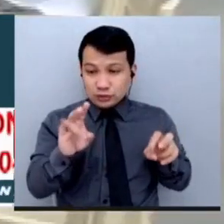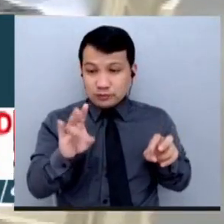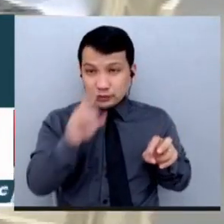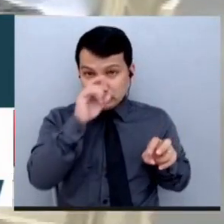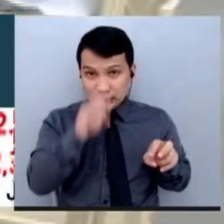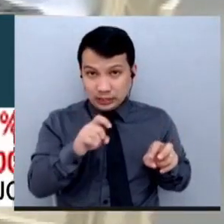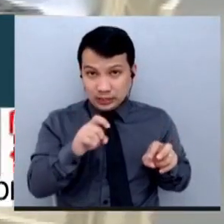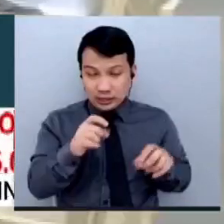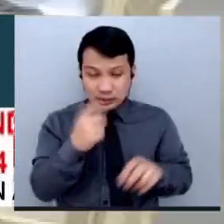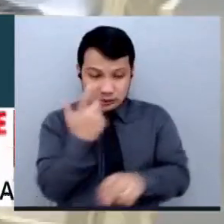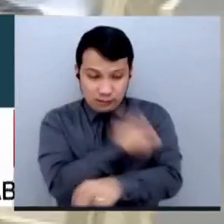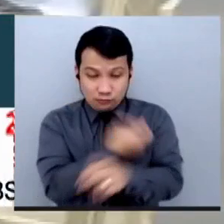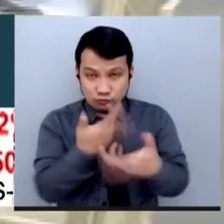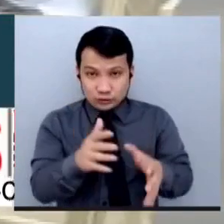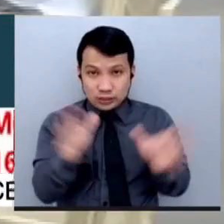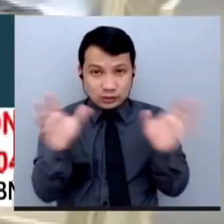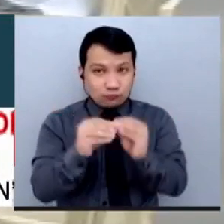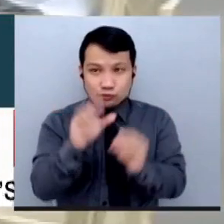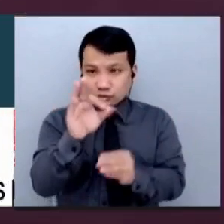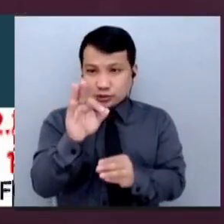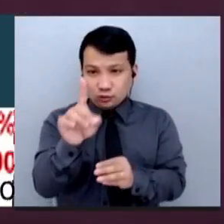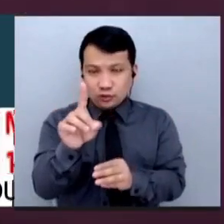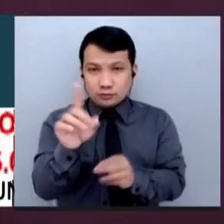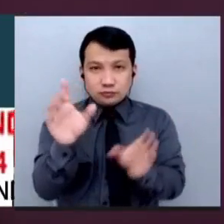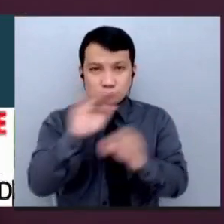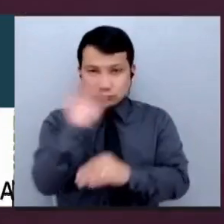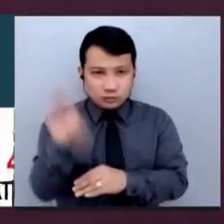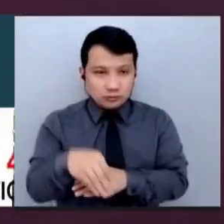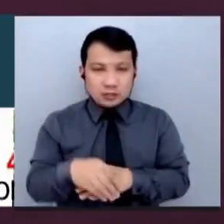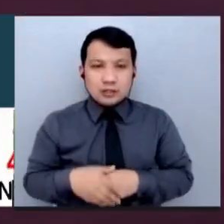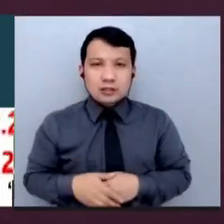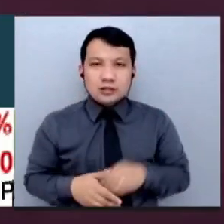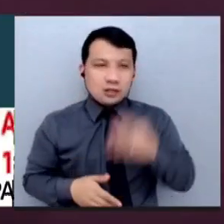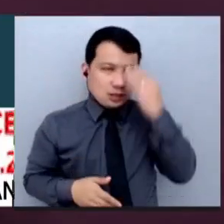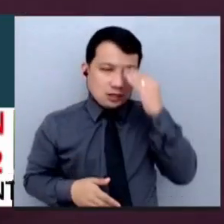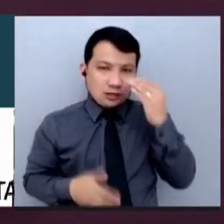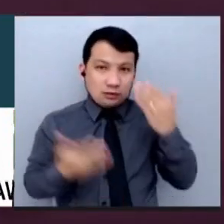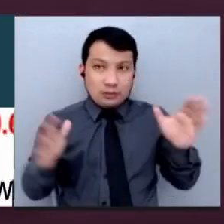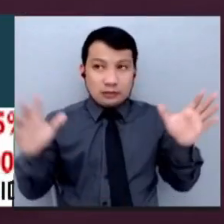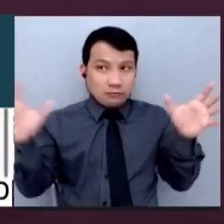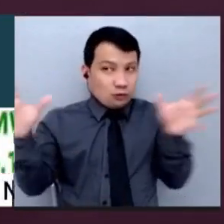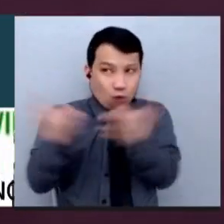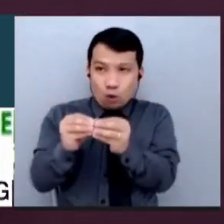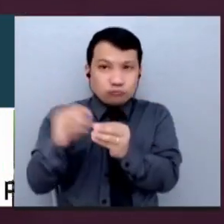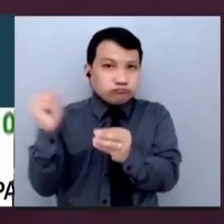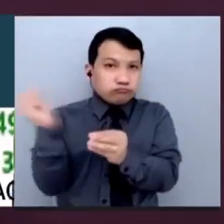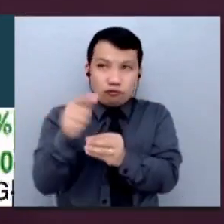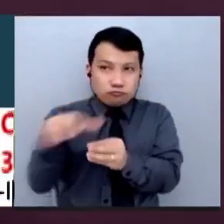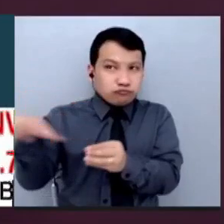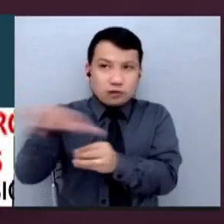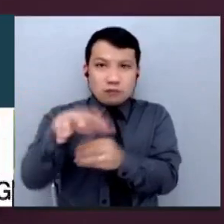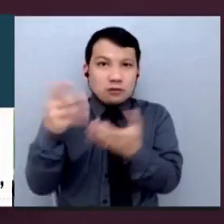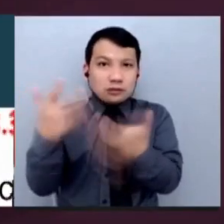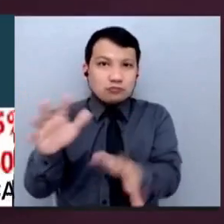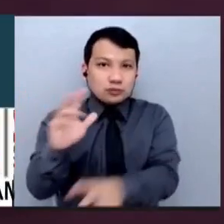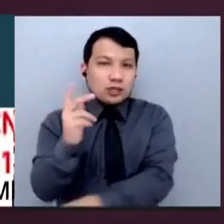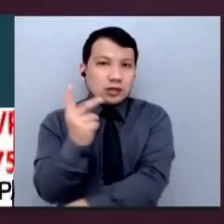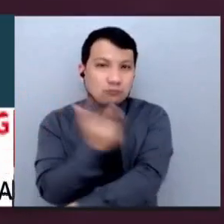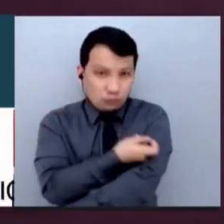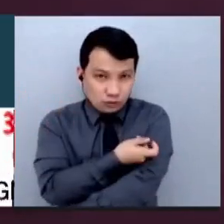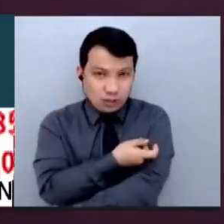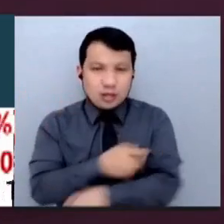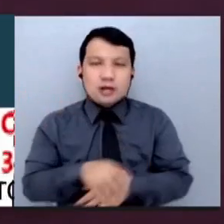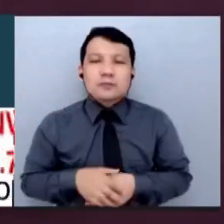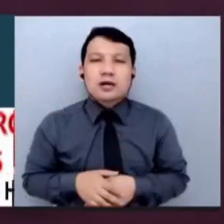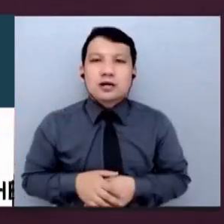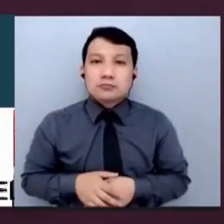At hindi ko alam kung ano yung magiging decision doon sa below 12. Pag halos lahat yan ay nabakunahan na, then